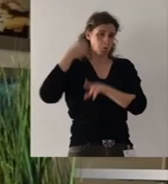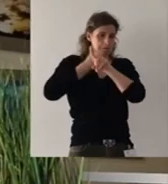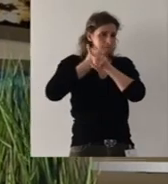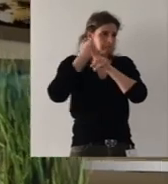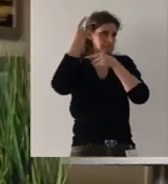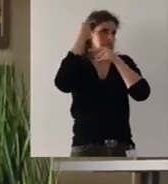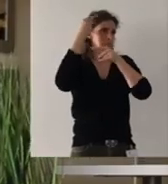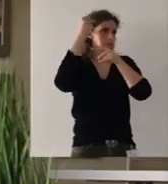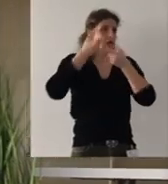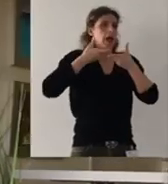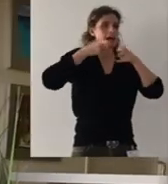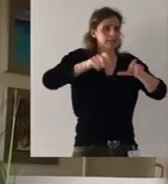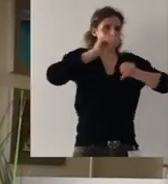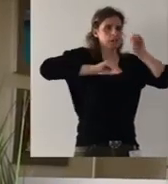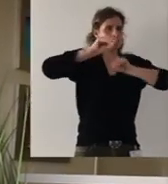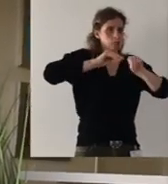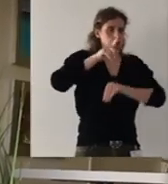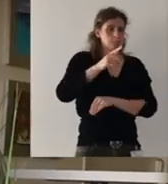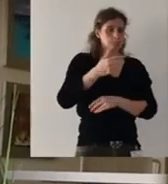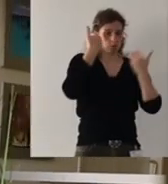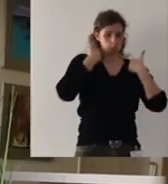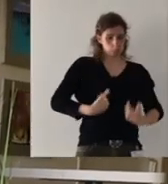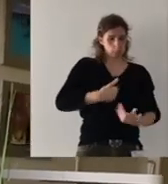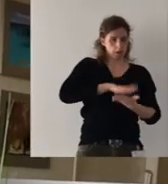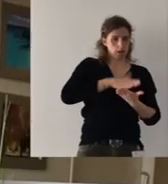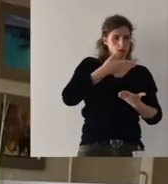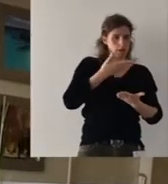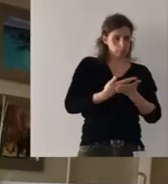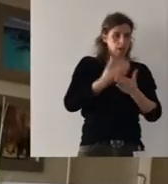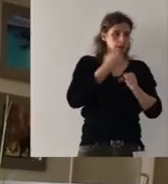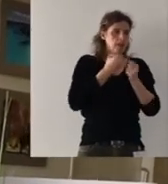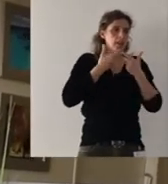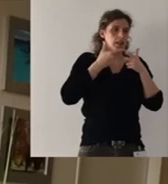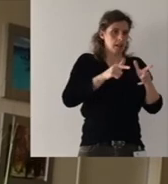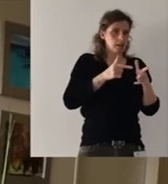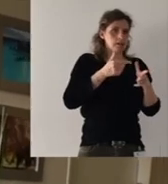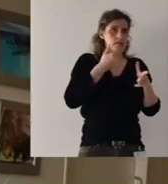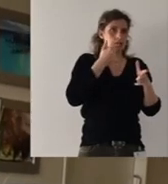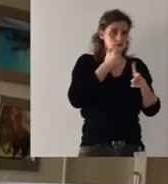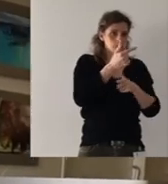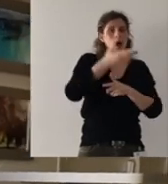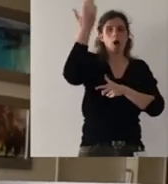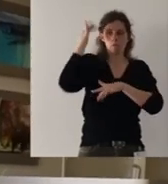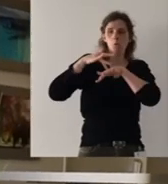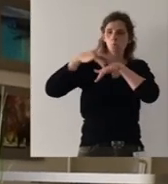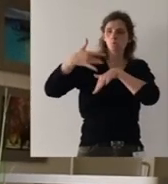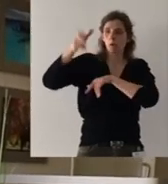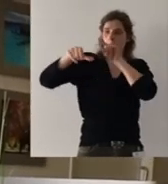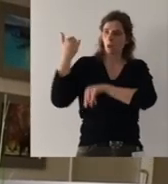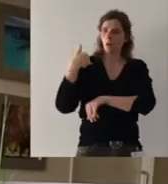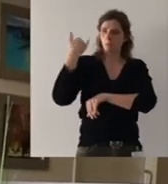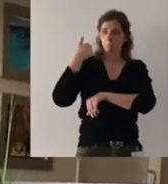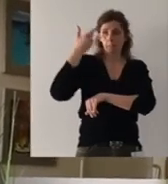qu'il y ait de l'accessibilité dans les soins. Et donc moi, je suis interprète en libéral, donc je interprétais auprès des